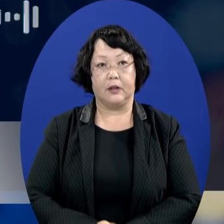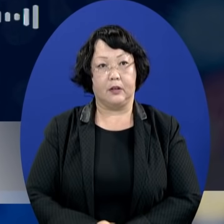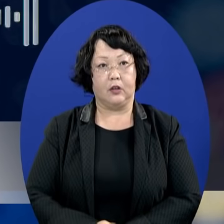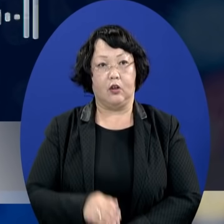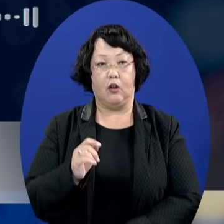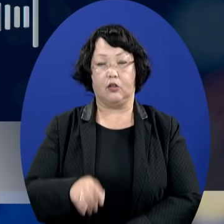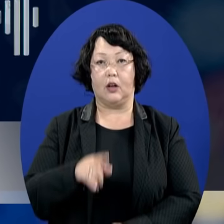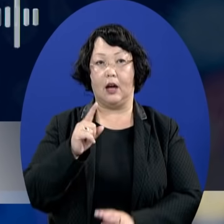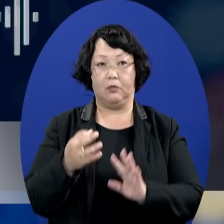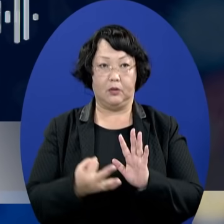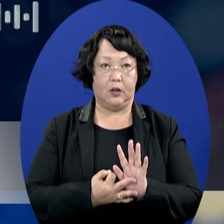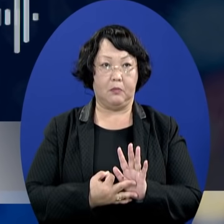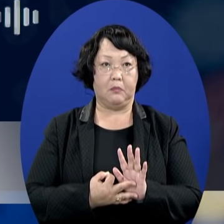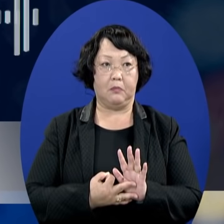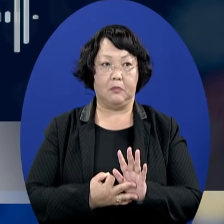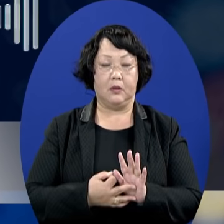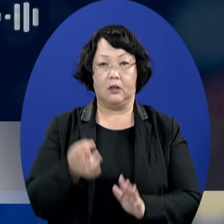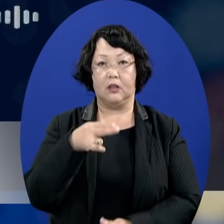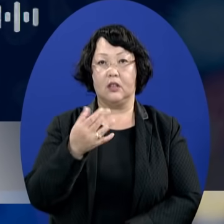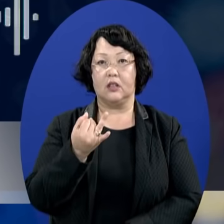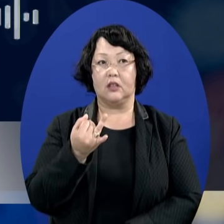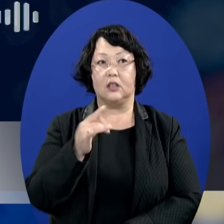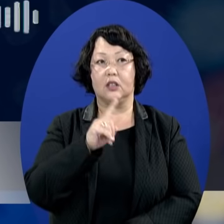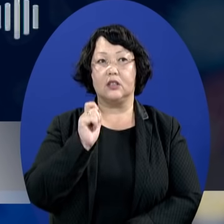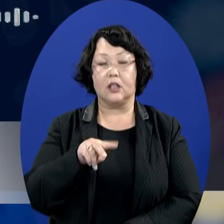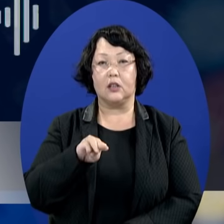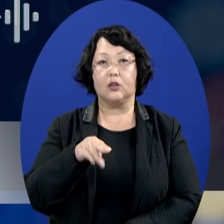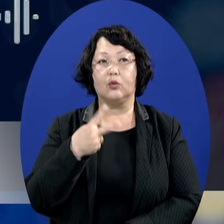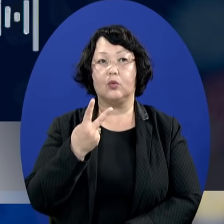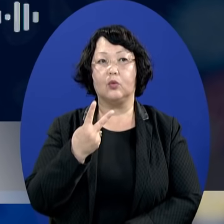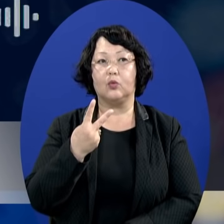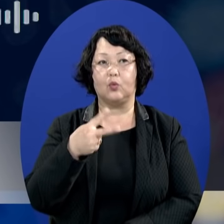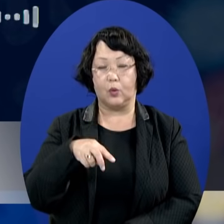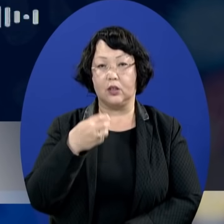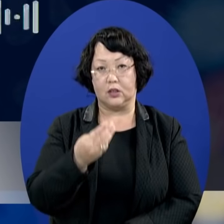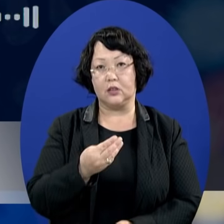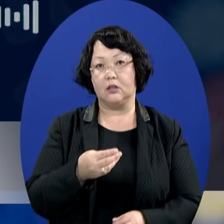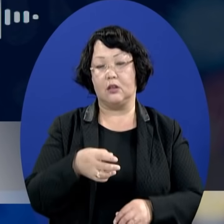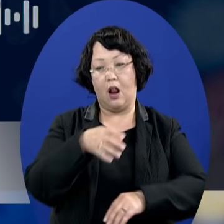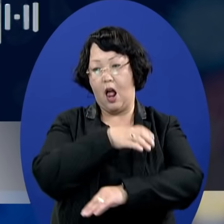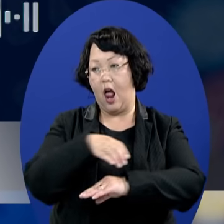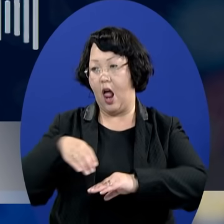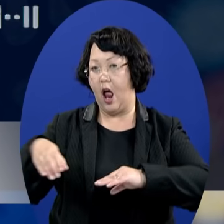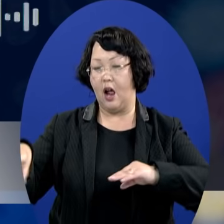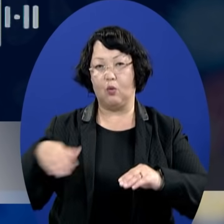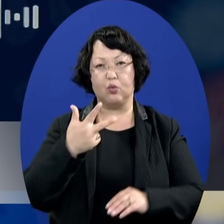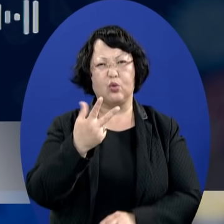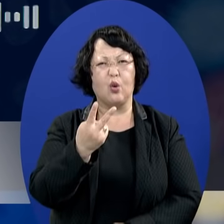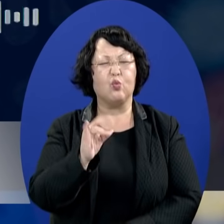Одоо 18 дизелийн төлөш хөдөлж байгаа шүү. За 32 ширхэг гэдэг нь 32 чиглэл